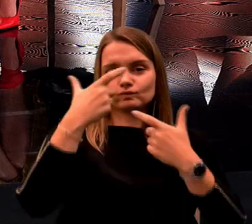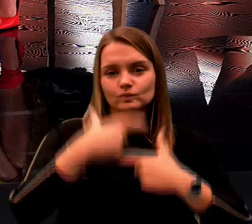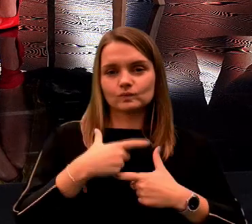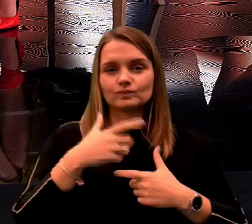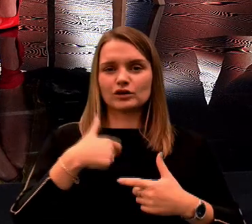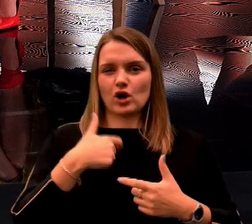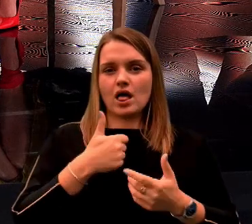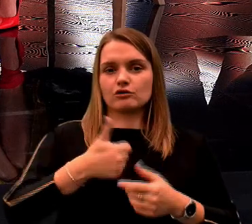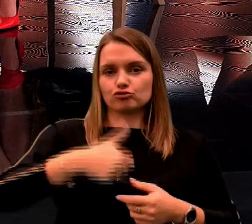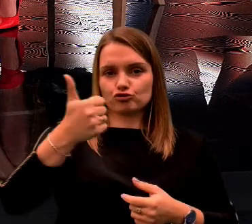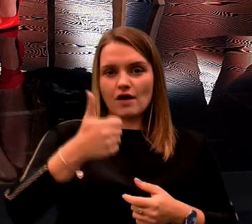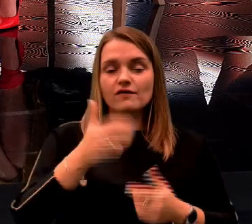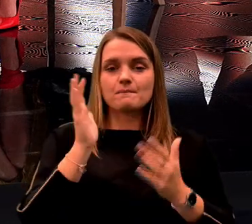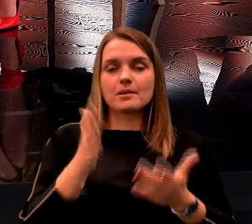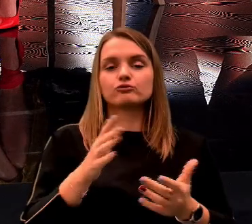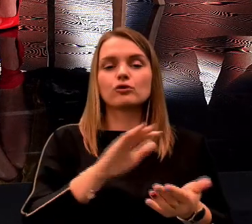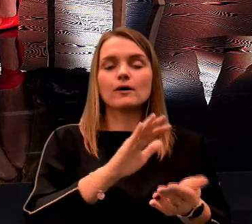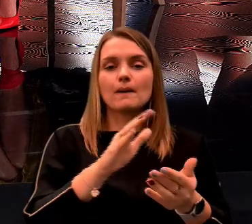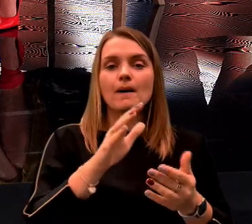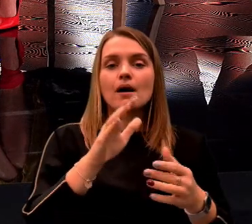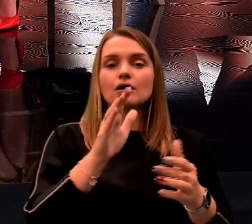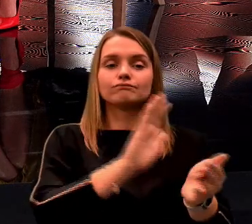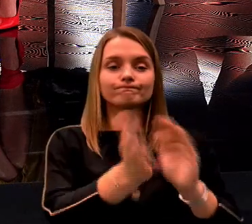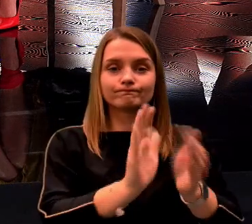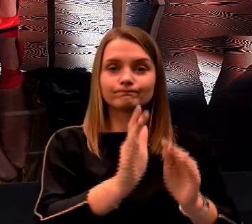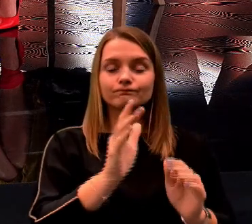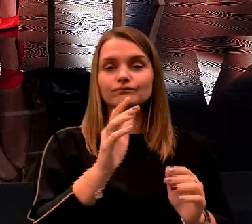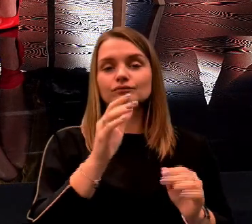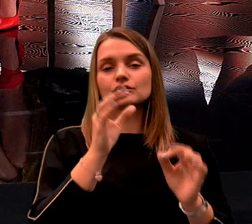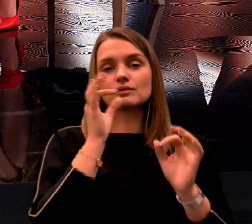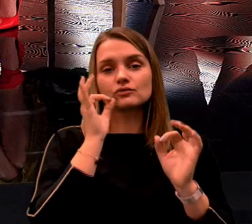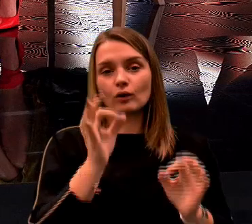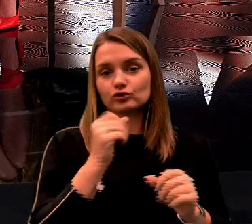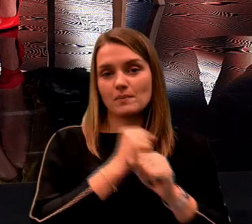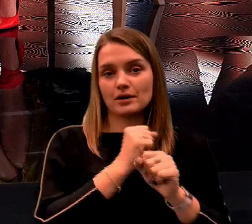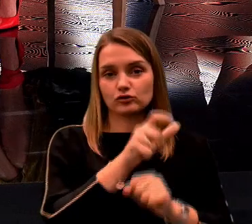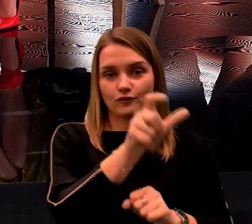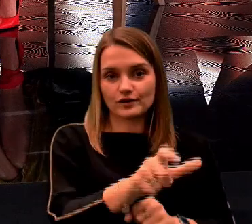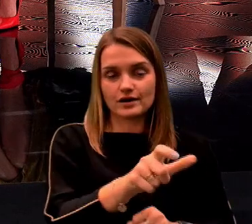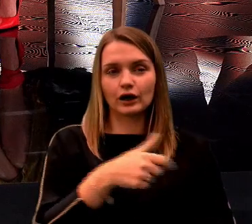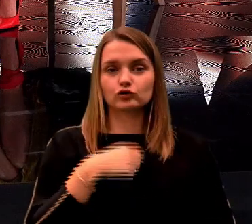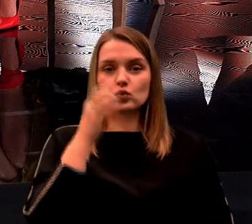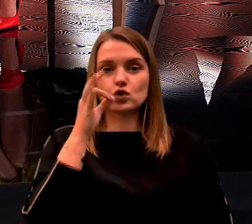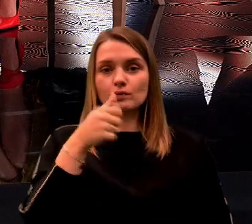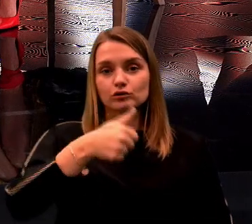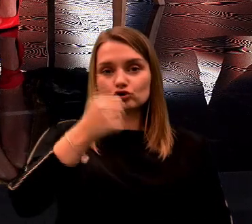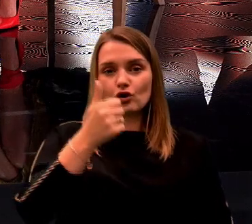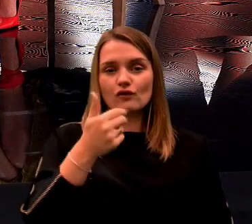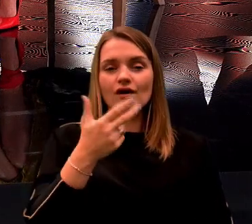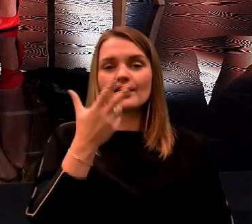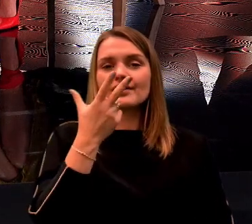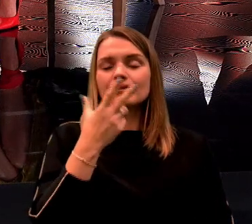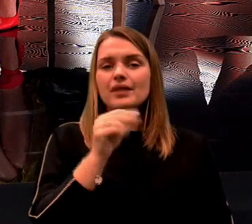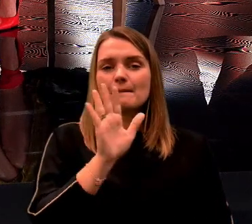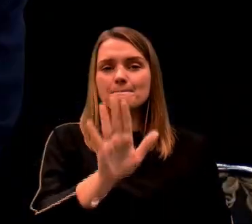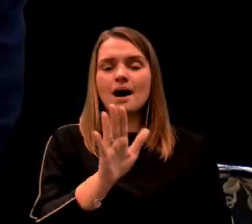będzie traktował pracownika dobrze i dobry szef to jest też taki, który nie ma wyłączności na wiedzę,